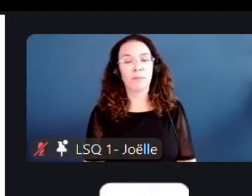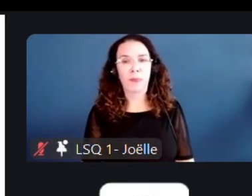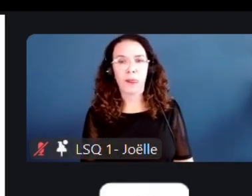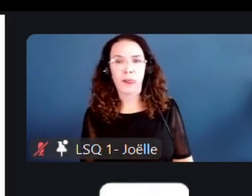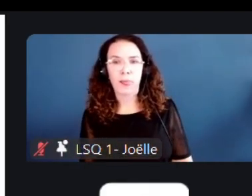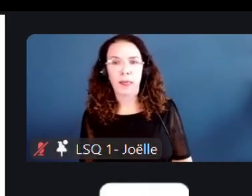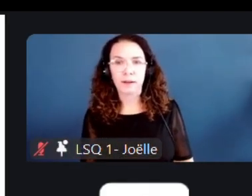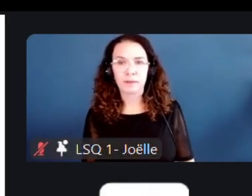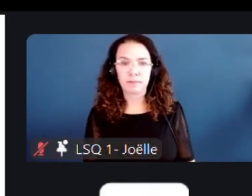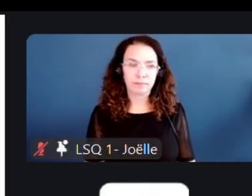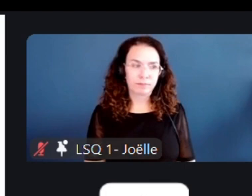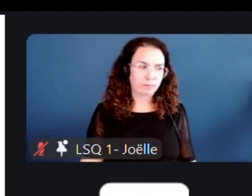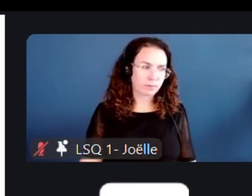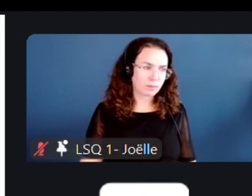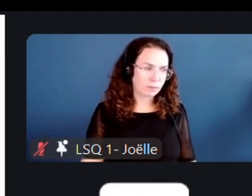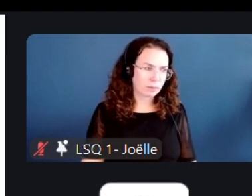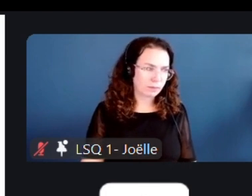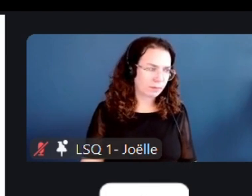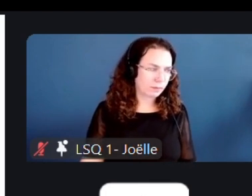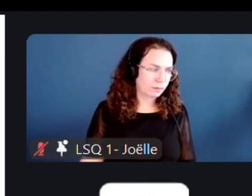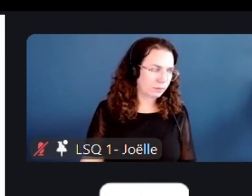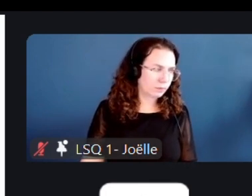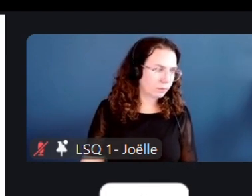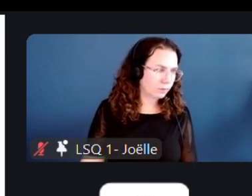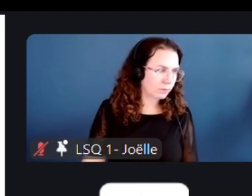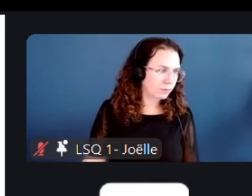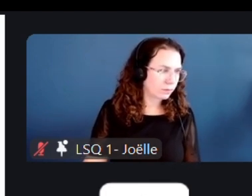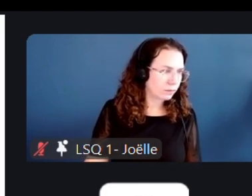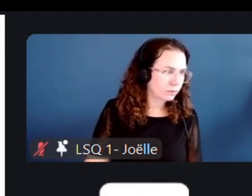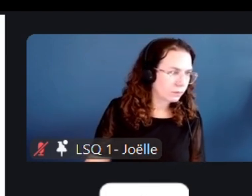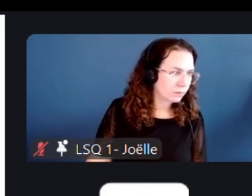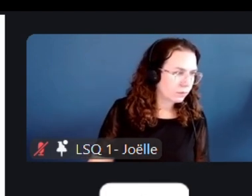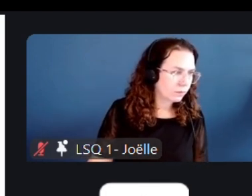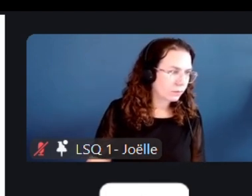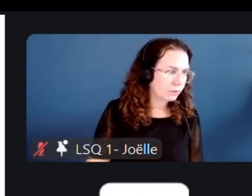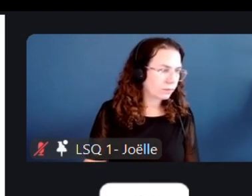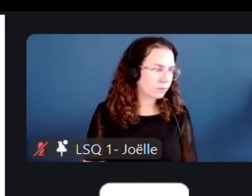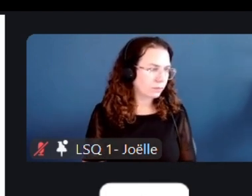L'approche euh, générale interventionnelle